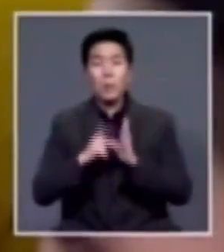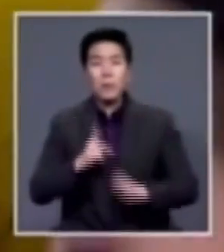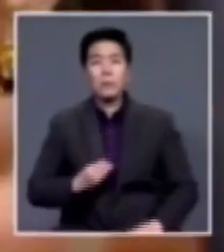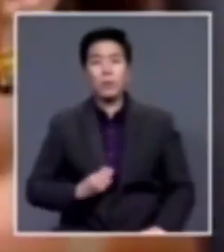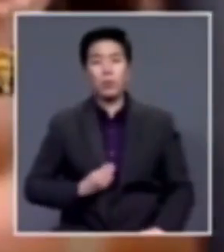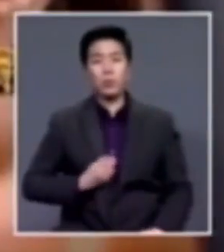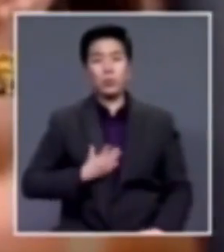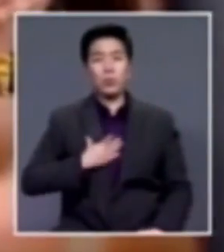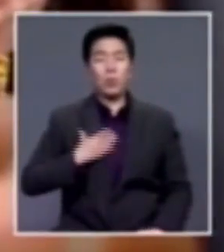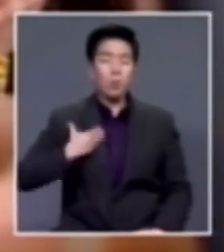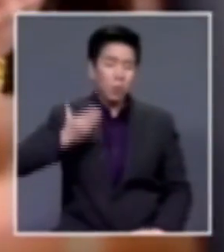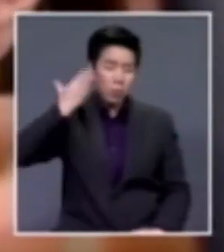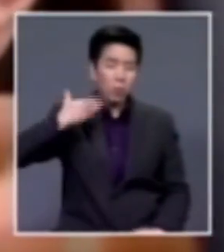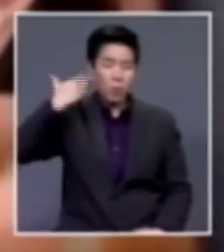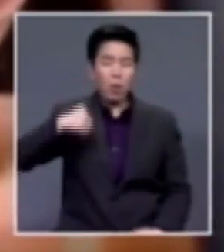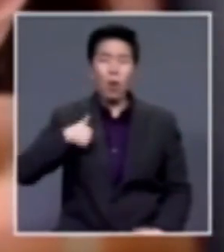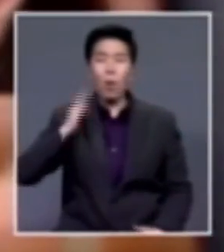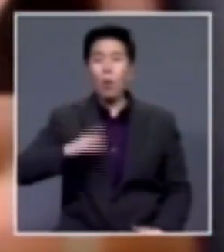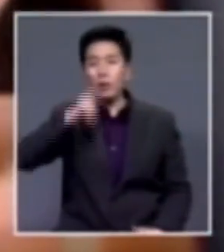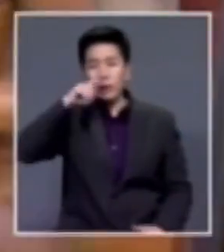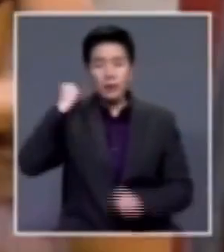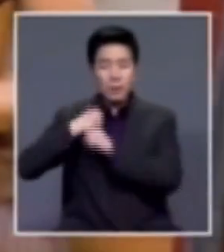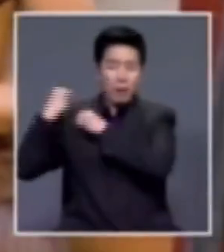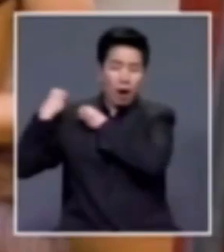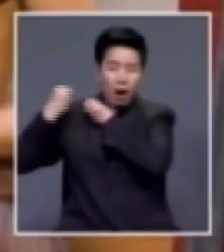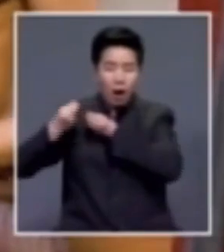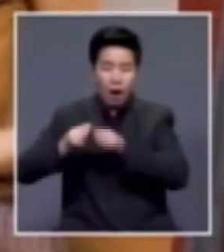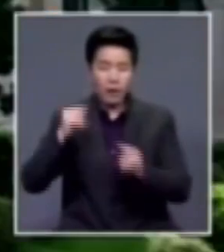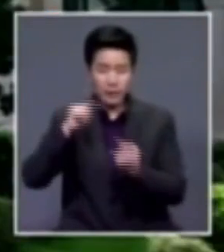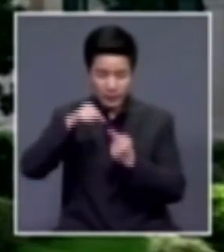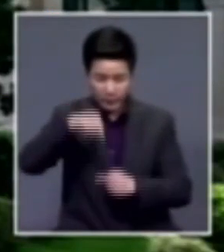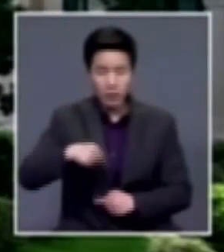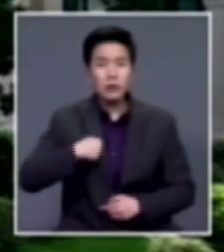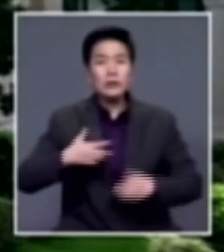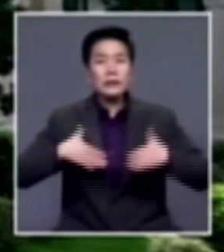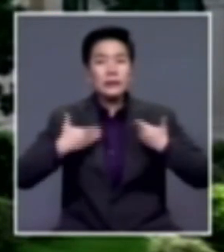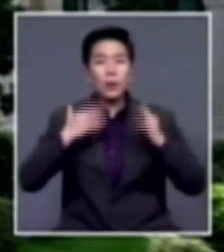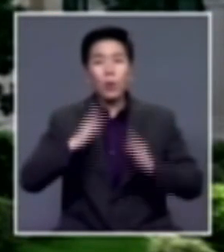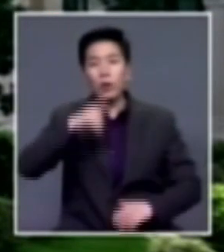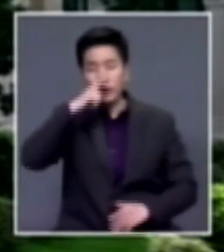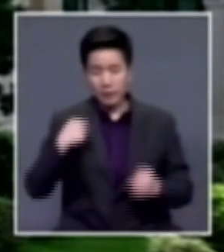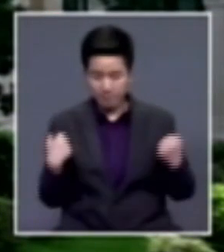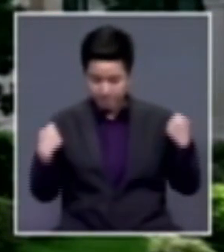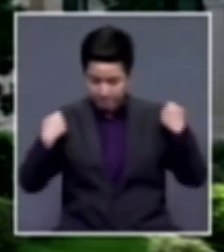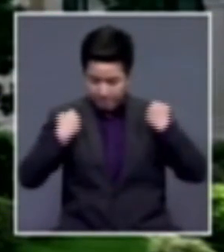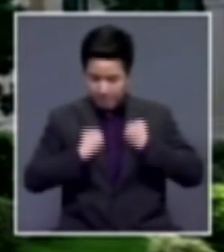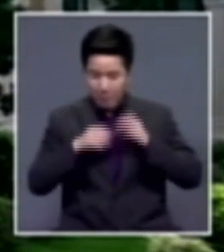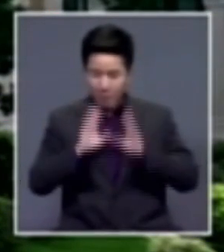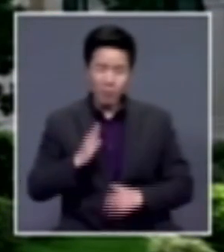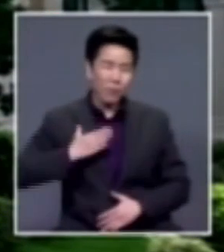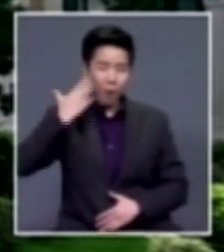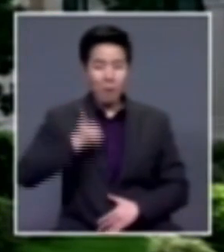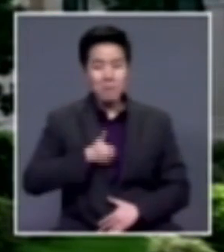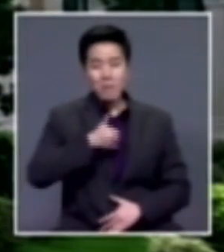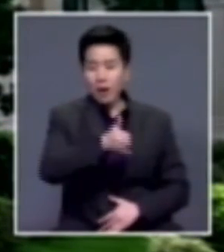ใจที่บรรพบุรุษของเราได้สร้างไว้ให้ลูกหลานวันนี้ผมก็ดีใจนะครับที่คนไทยไม่ได้เคอะเขินที่จะแต่งงานย้อนยุคออกจากบ้านไป